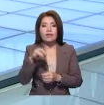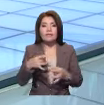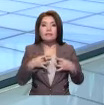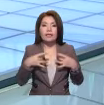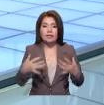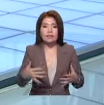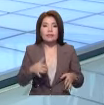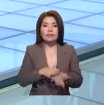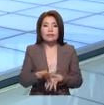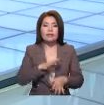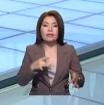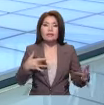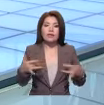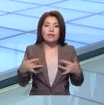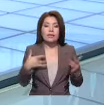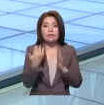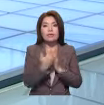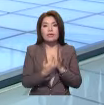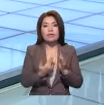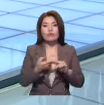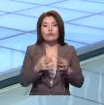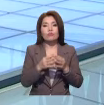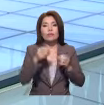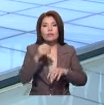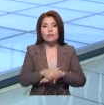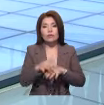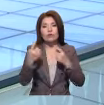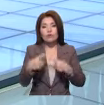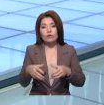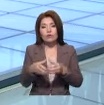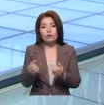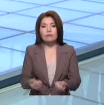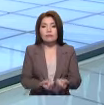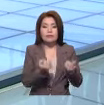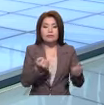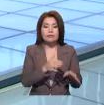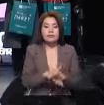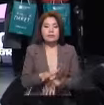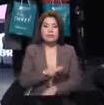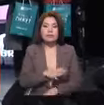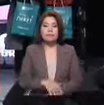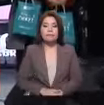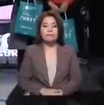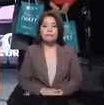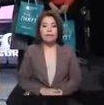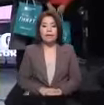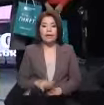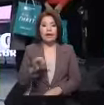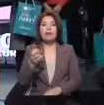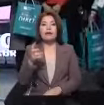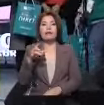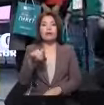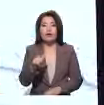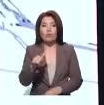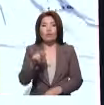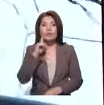іс-шарасы өтті. Концерттік бағдарлама отбасы банк және өзге де мердігерлердің қолдауымен ұйымдастырылды. Алатау жастары былтыр